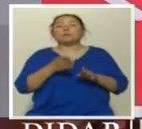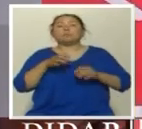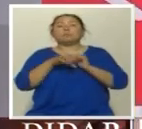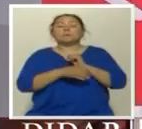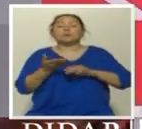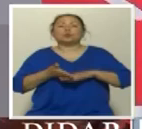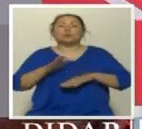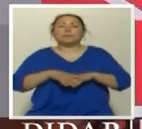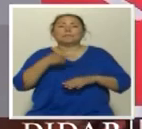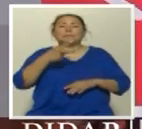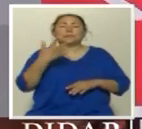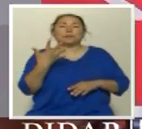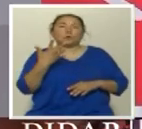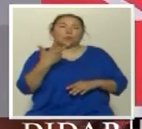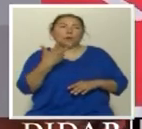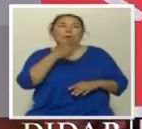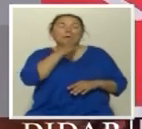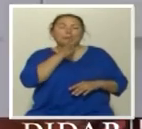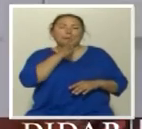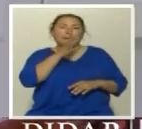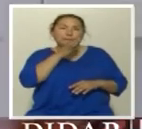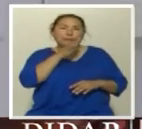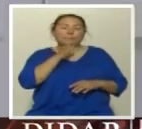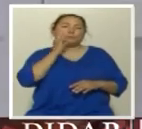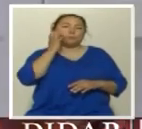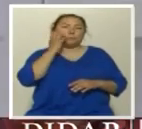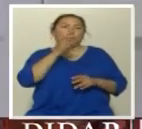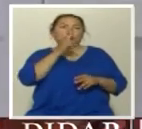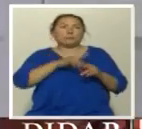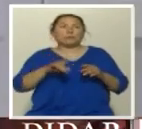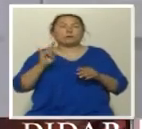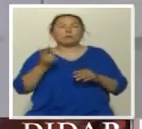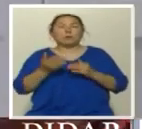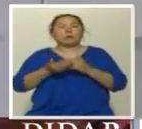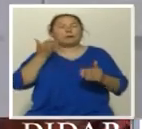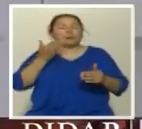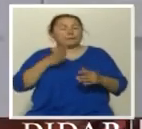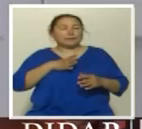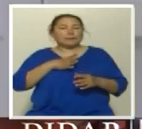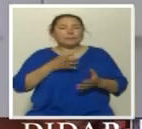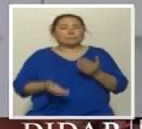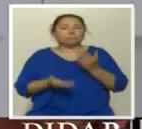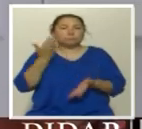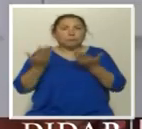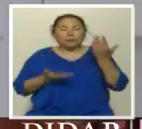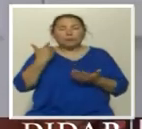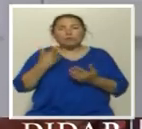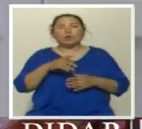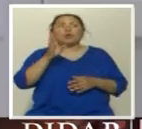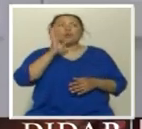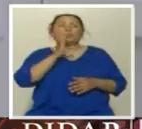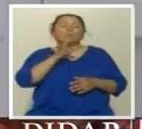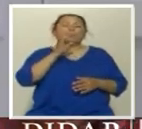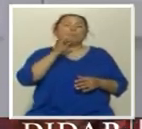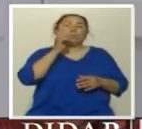которые перенесла 23-летняя беременная пострадавшая, потеряла ребенка. Ранее из-под завалов извлекли погибших супруга и